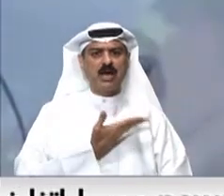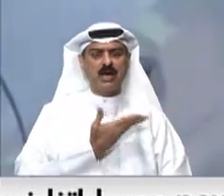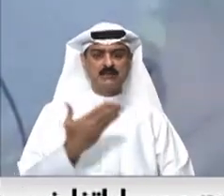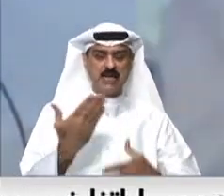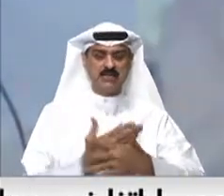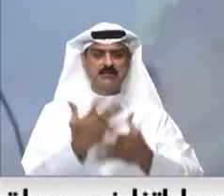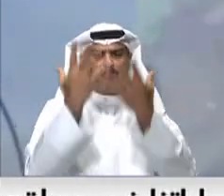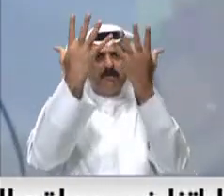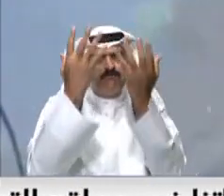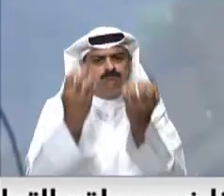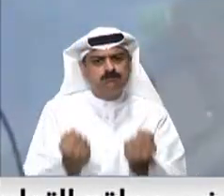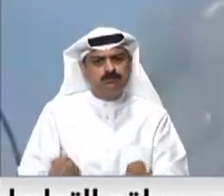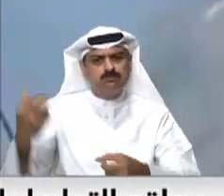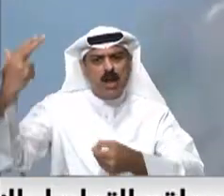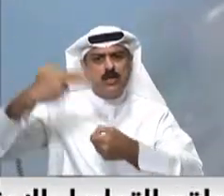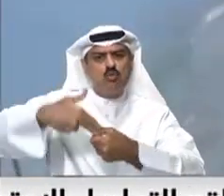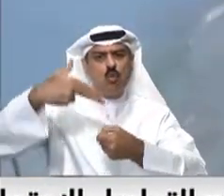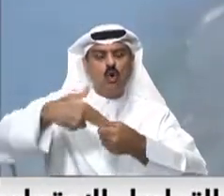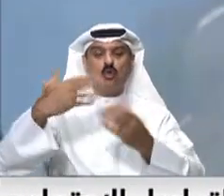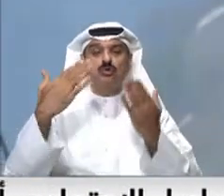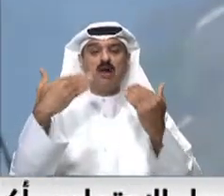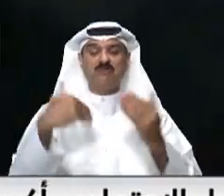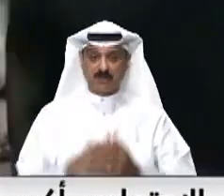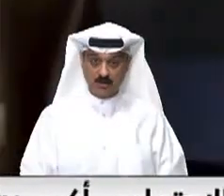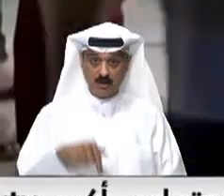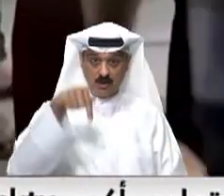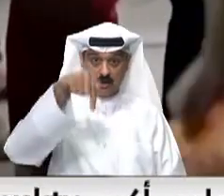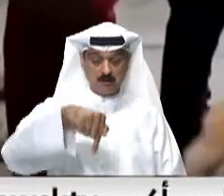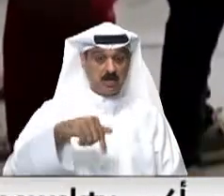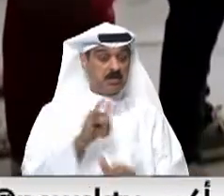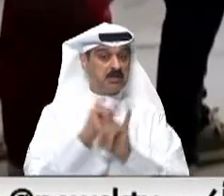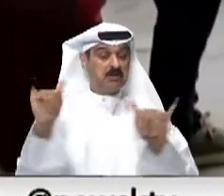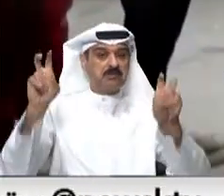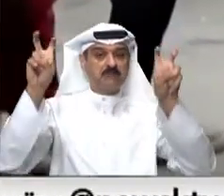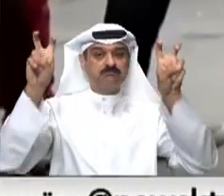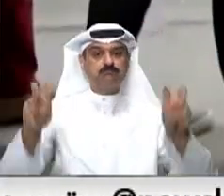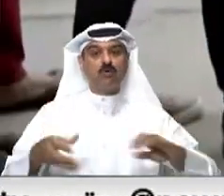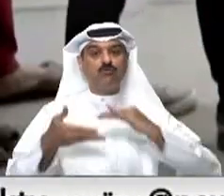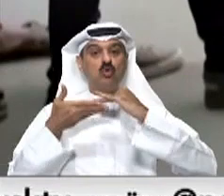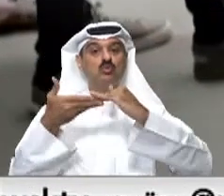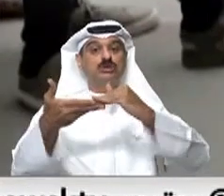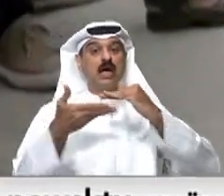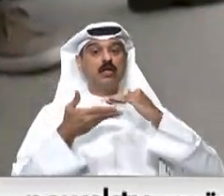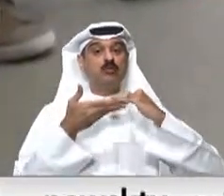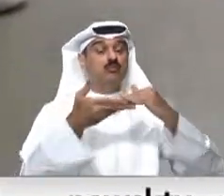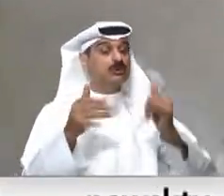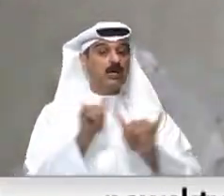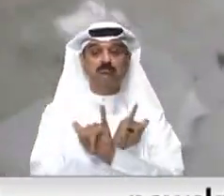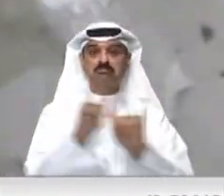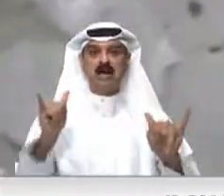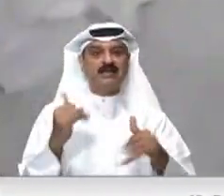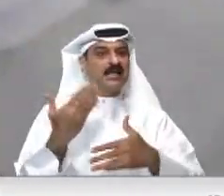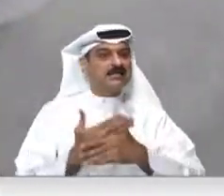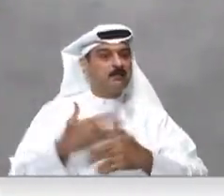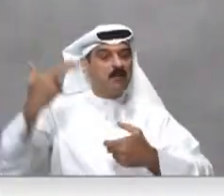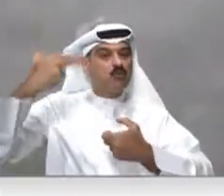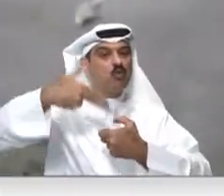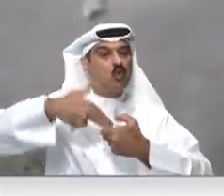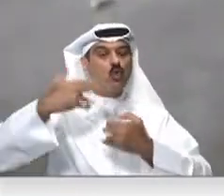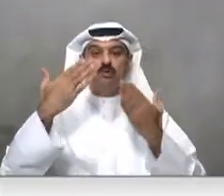النقص الحاد في الوقود والذي يهدد بتوقف المساعدات الغذائيه وعمليات الاغاثه الاخرى